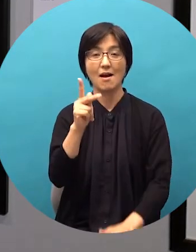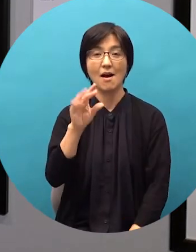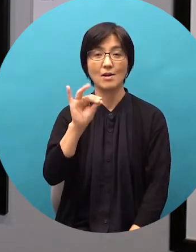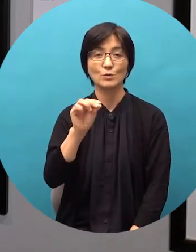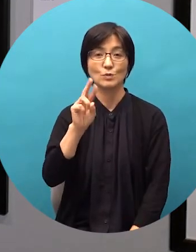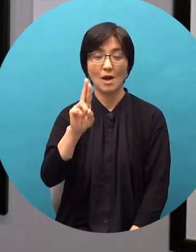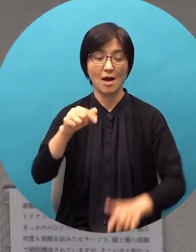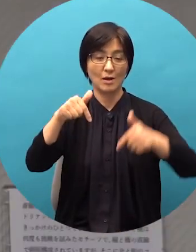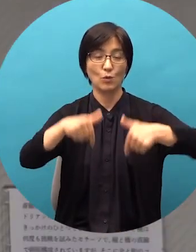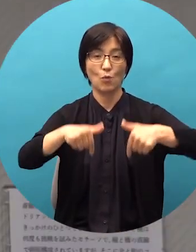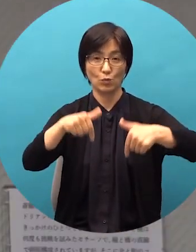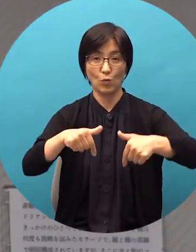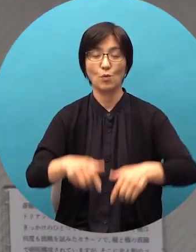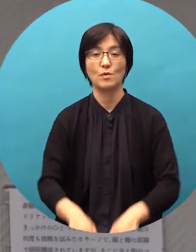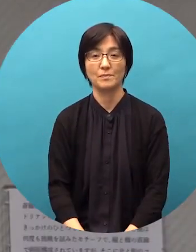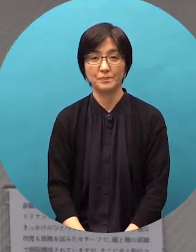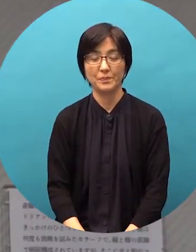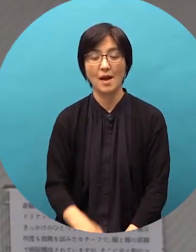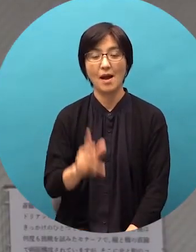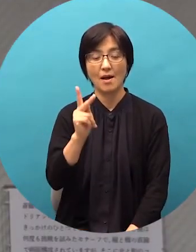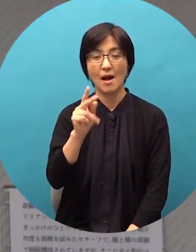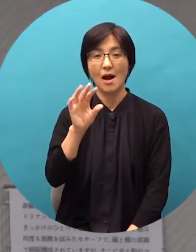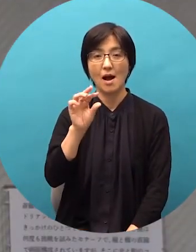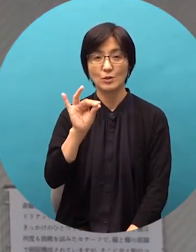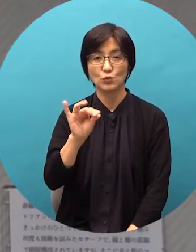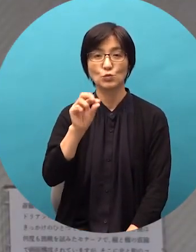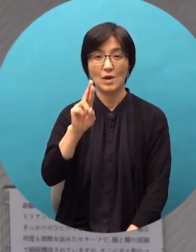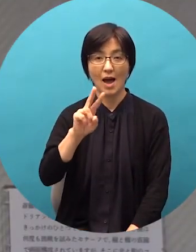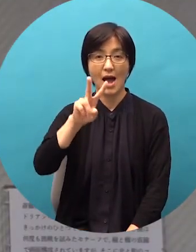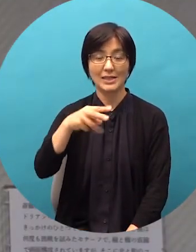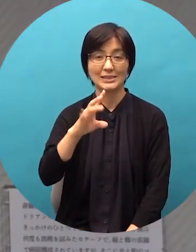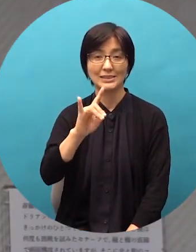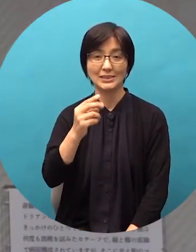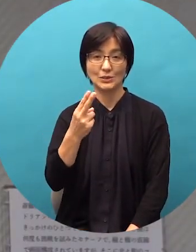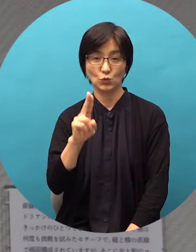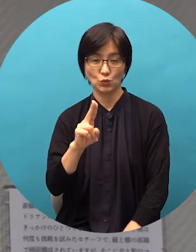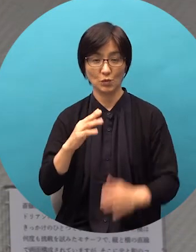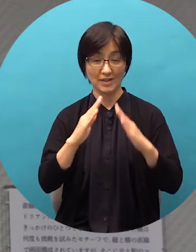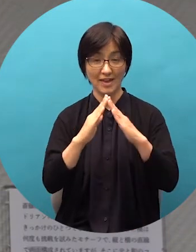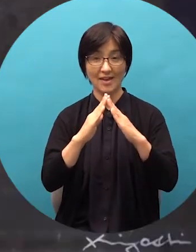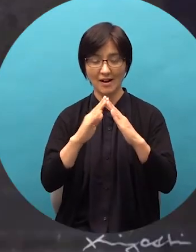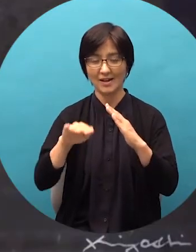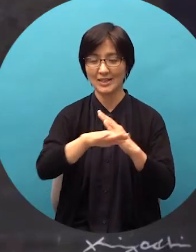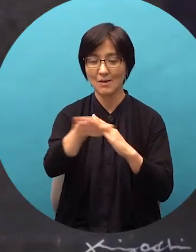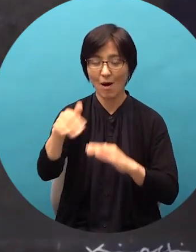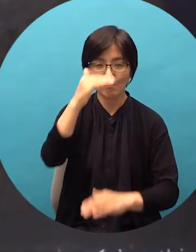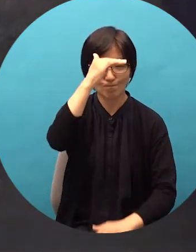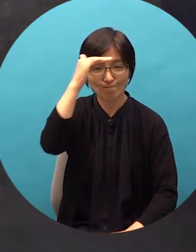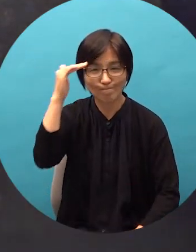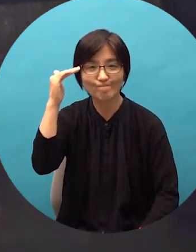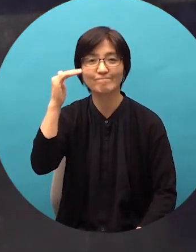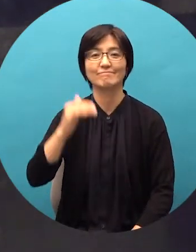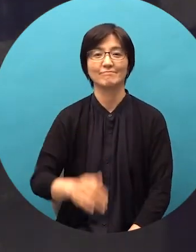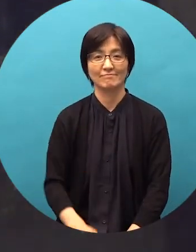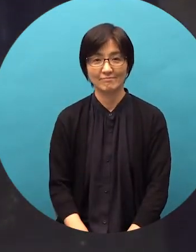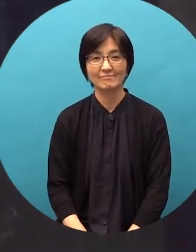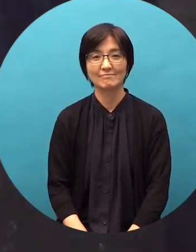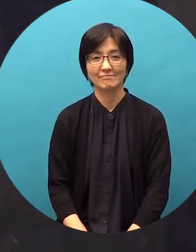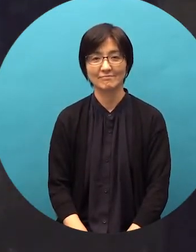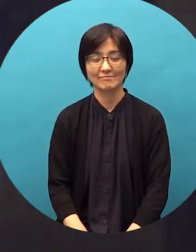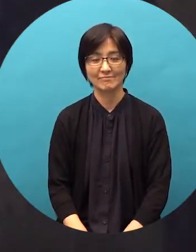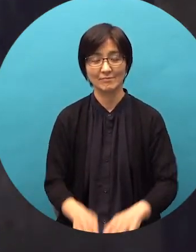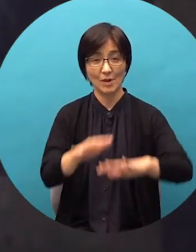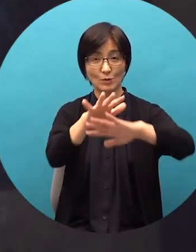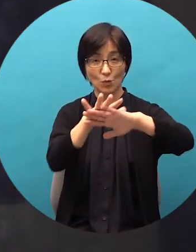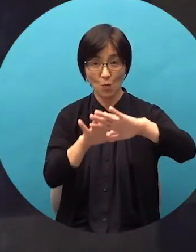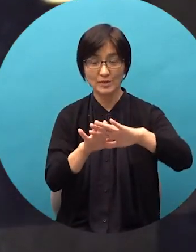作品になります。桂離宮の中から庭を眺めるという構図になっていますが、このような襖と障子を使